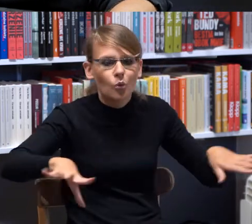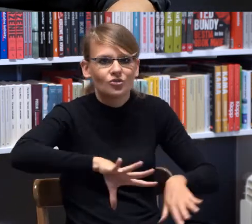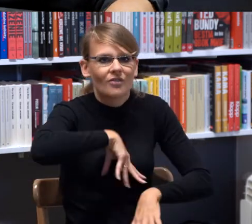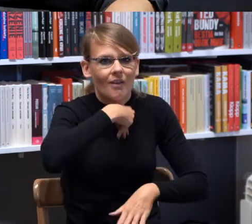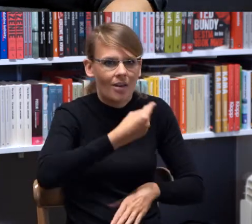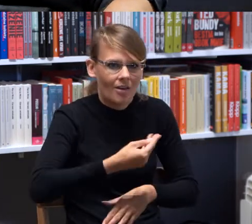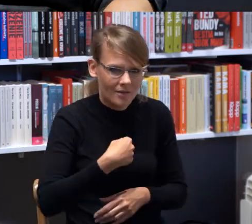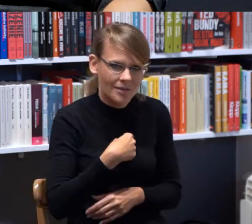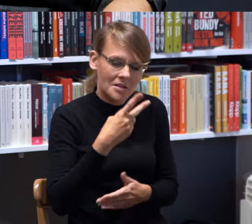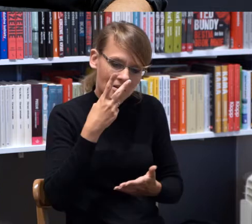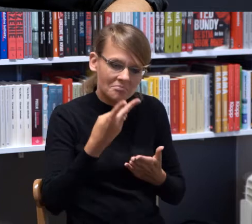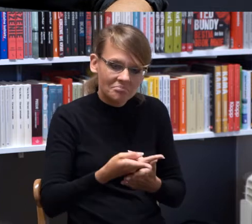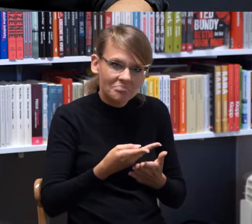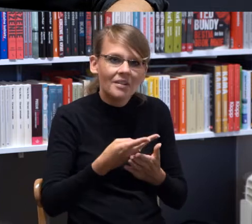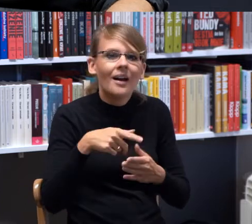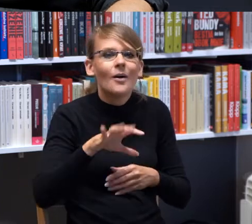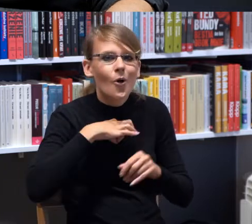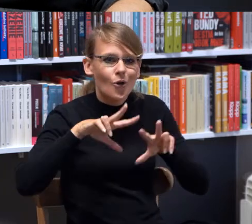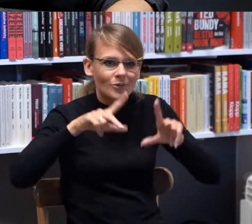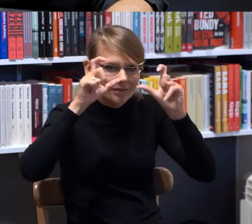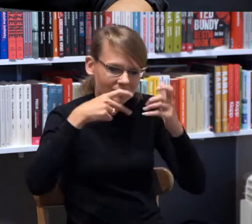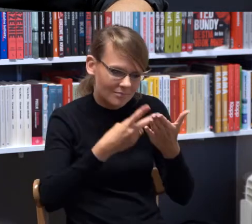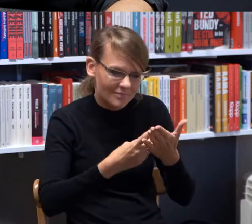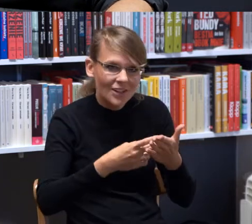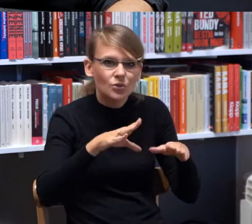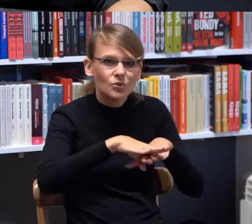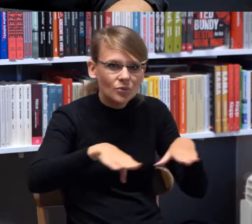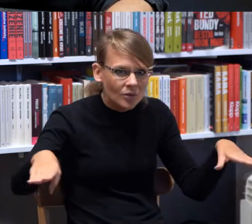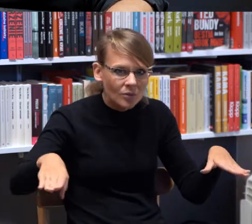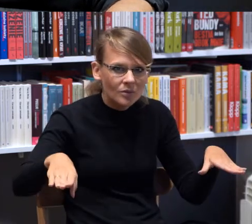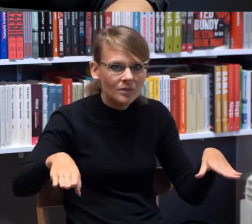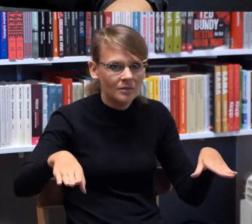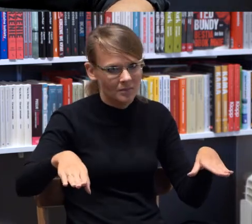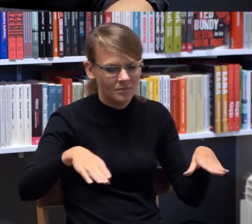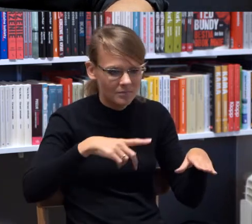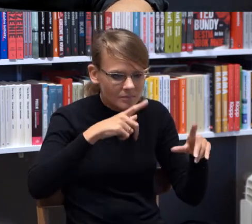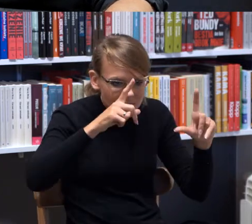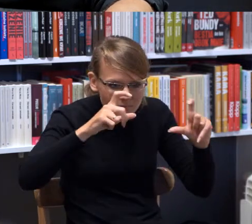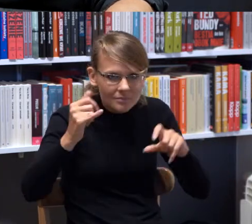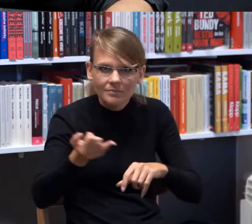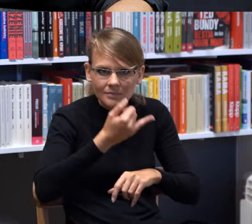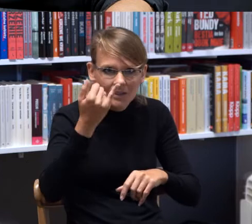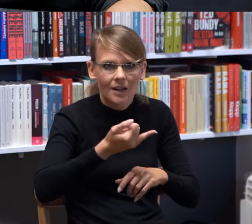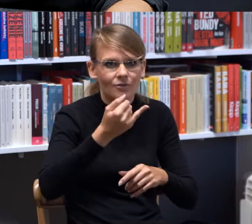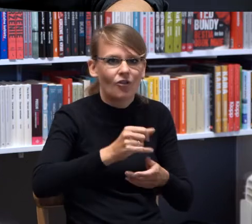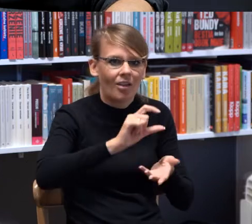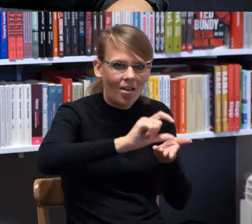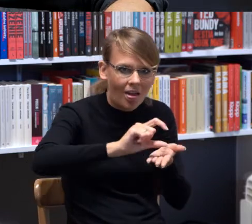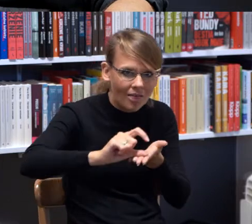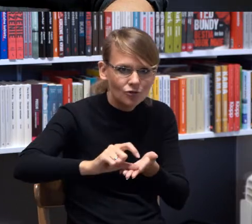sobie sprawę z tego, patrząc na te zdjęcia swoje rodzinne, że na każdym z tych stołów jest zawsze kieliszek,